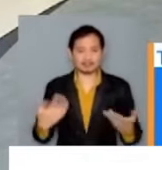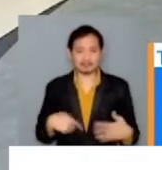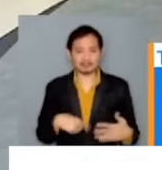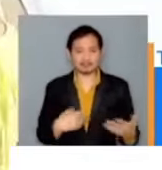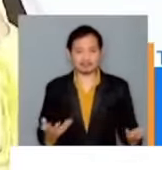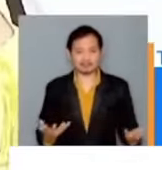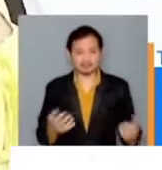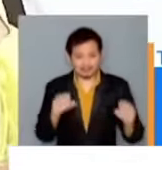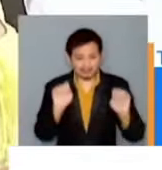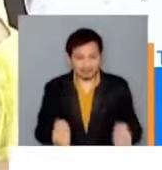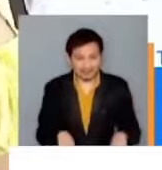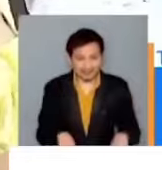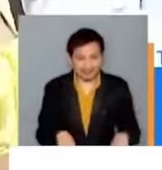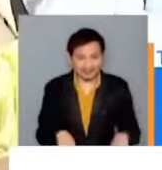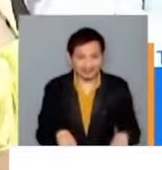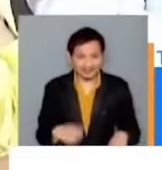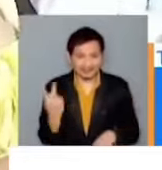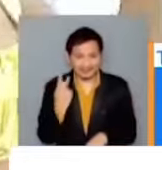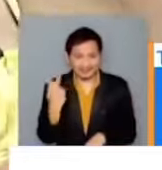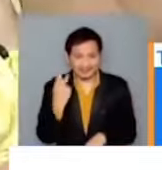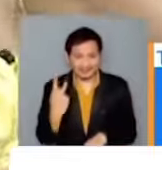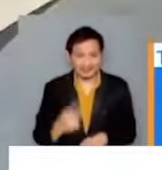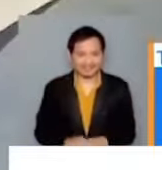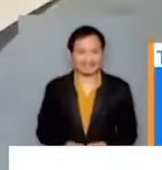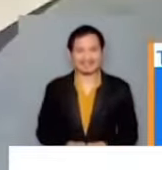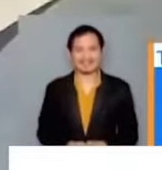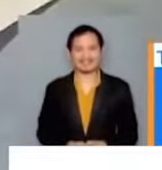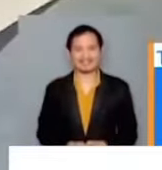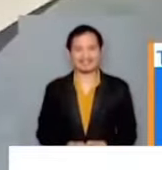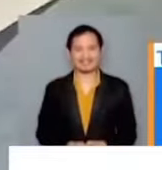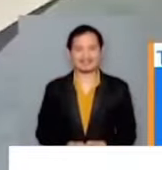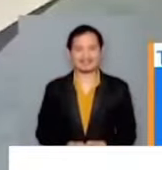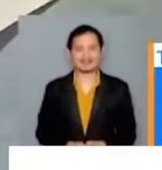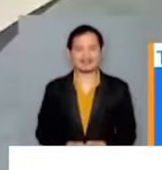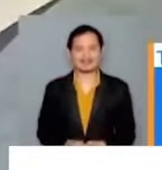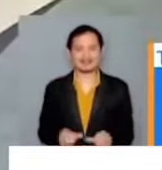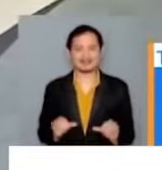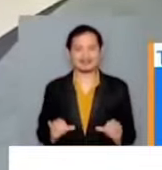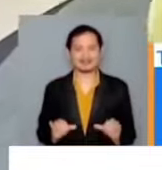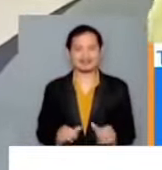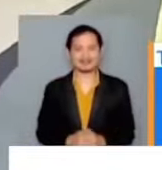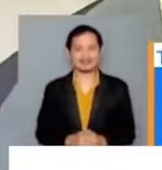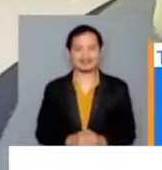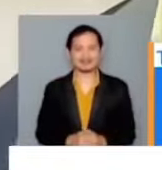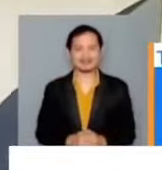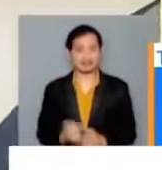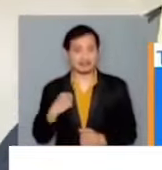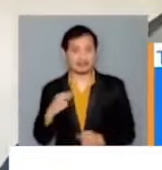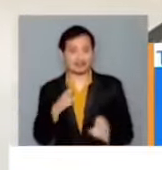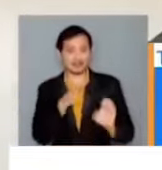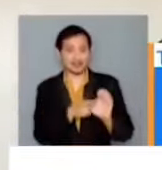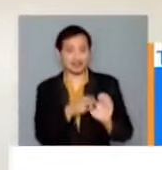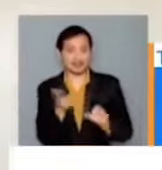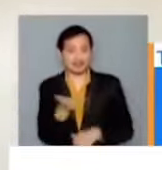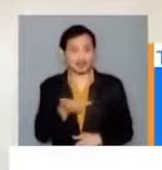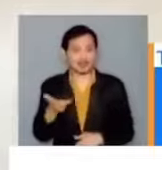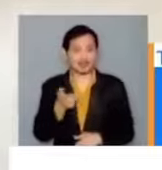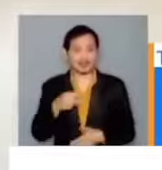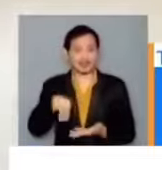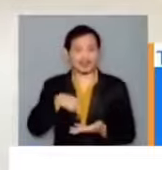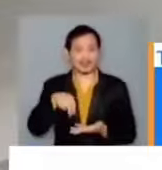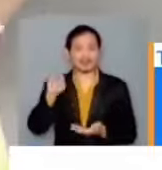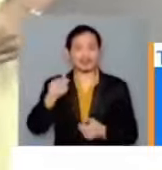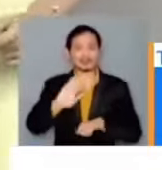na. Yan na, ang sinasabi ko. Sige, kasama pala ako. Kasama tayo dyan. Okay. Cue ano? Music, please.